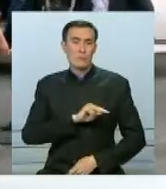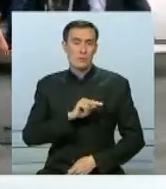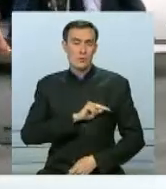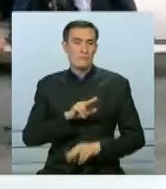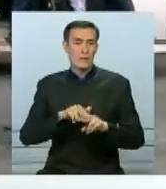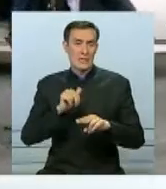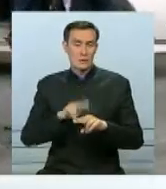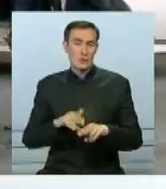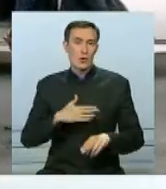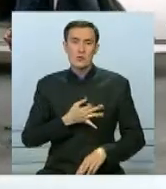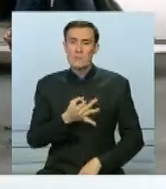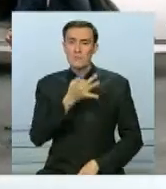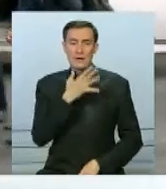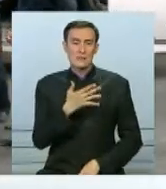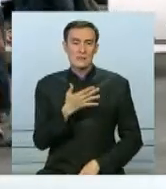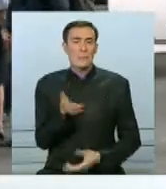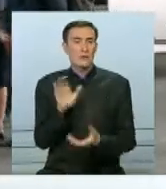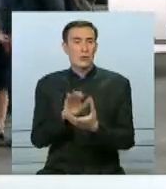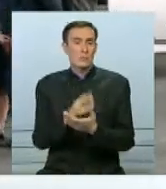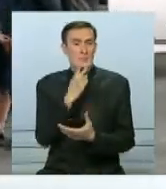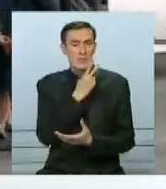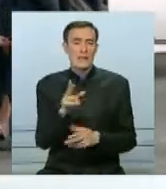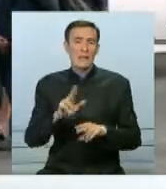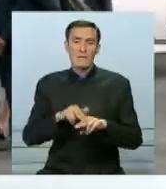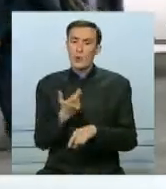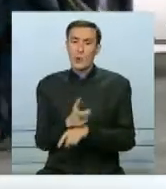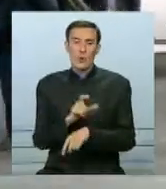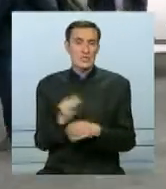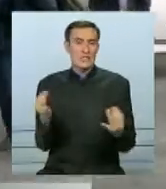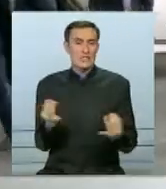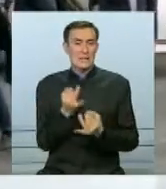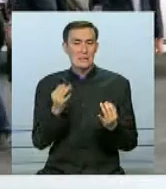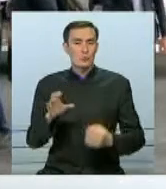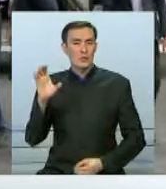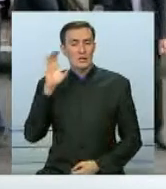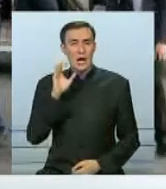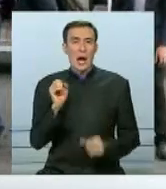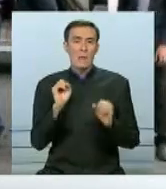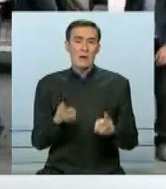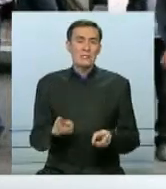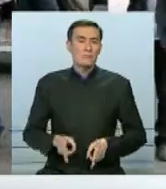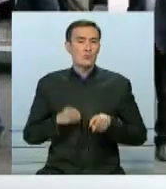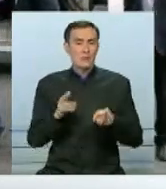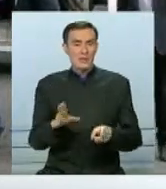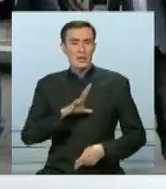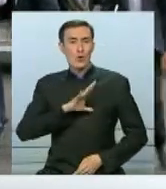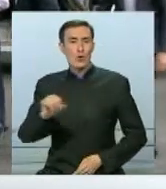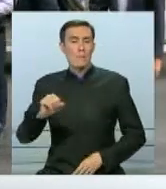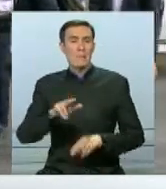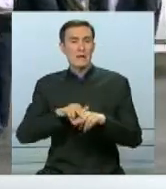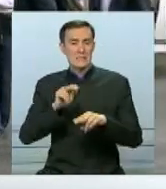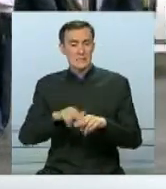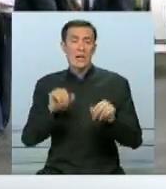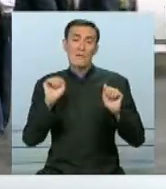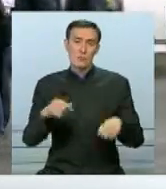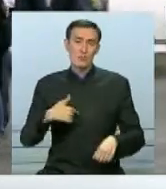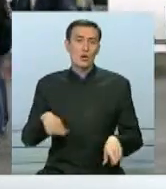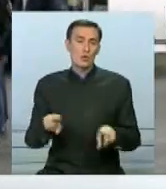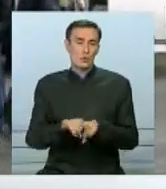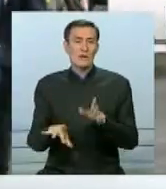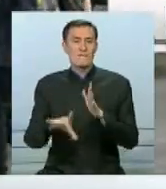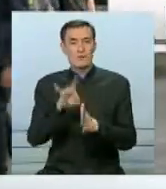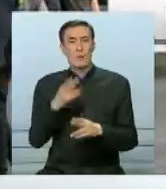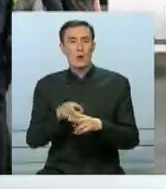Очень впечатлило знакомство с ДВД. Столько интересного услышала об опасных преступниках и о героях полицейских. Возможно, и я выберу